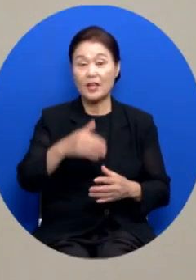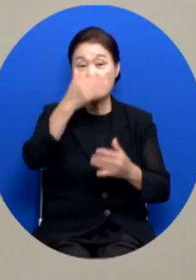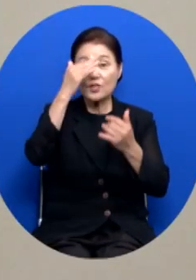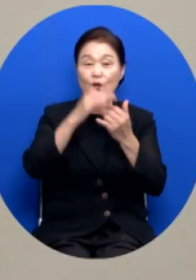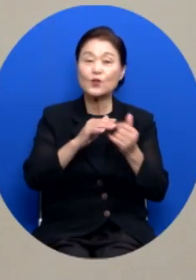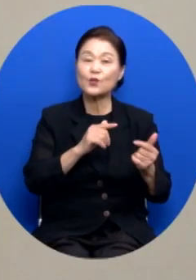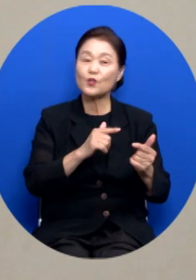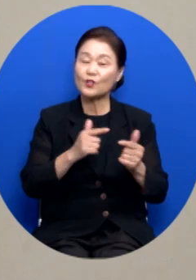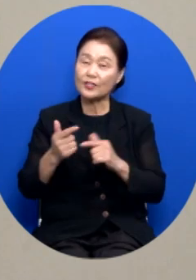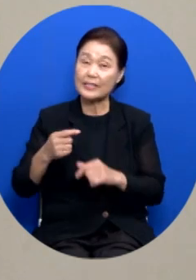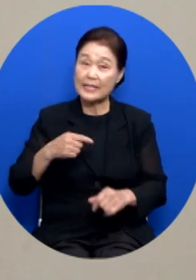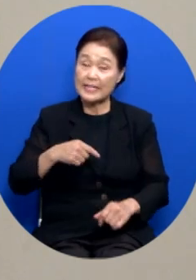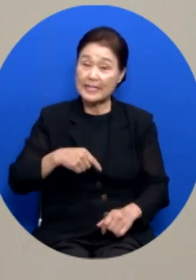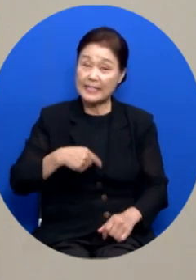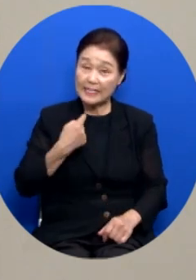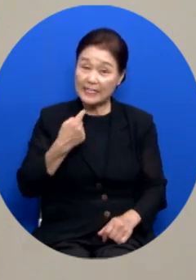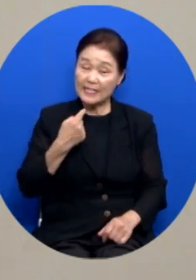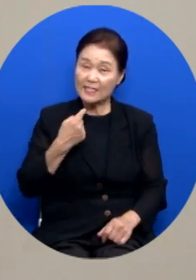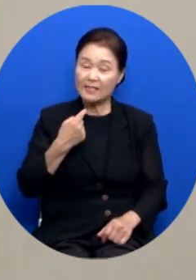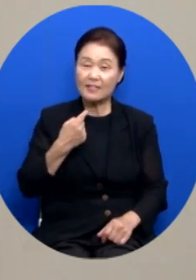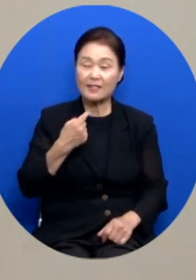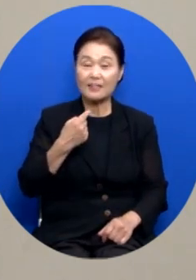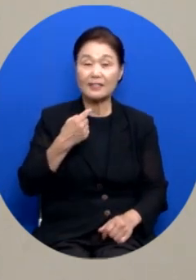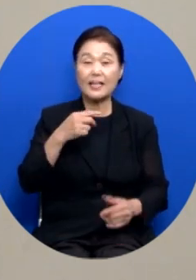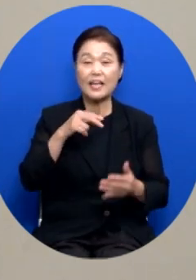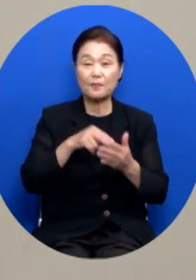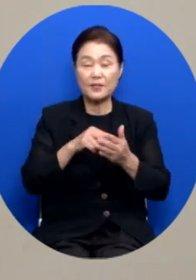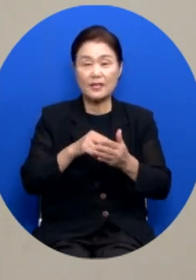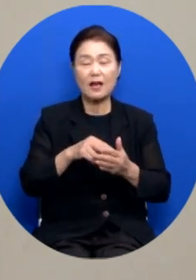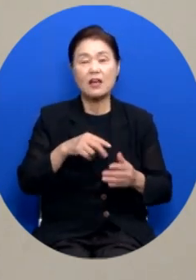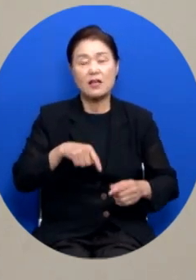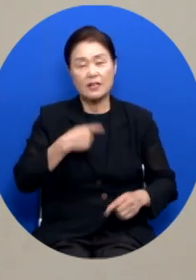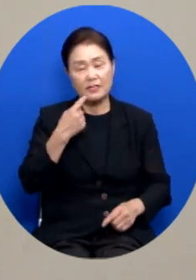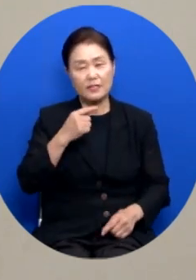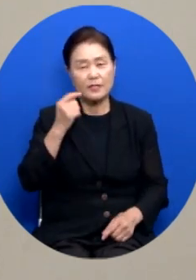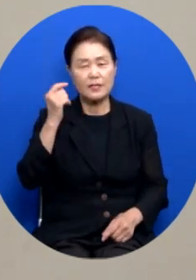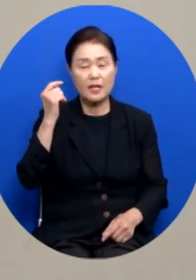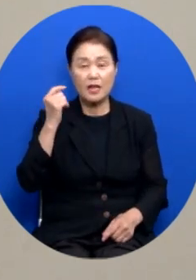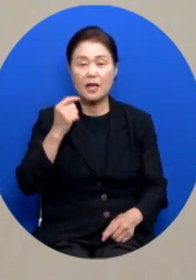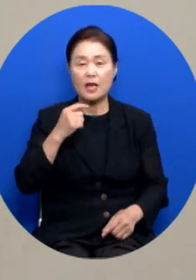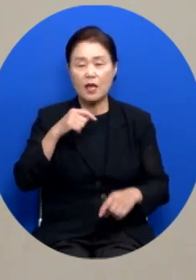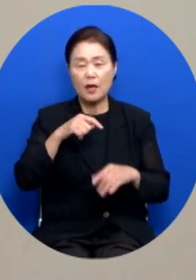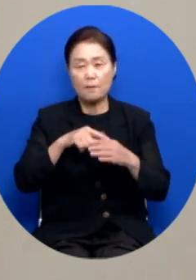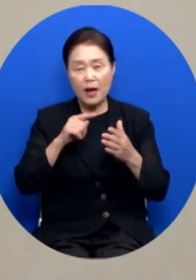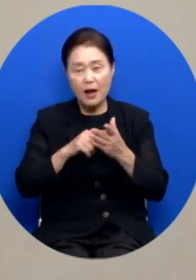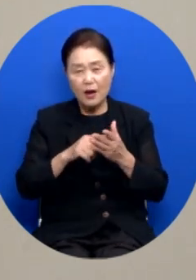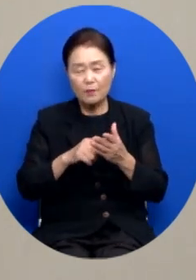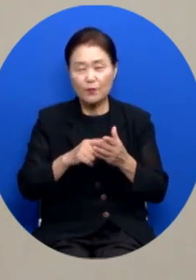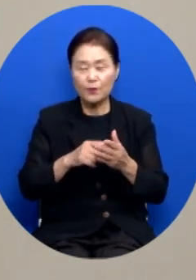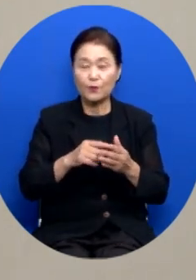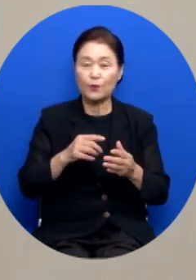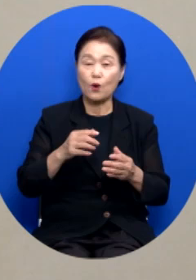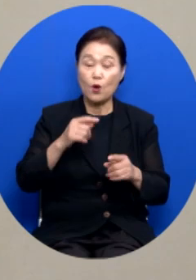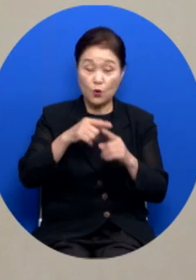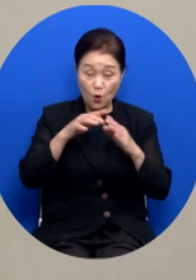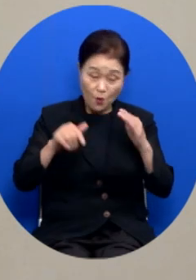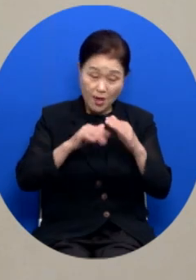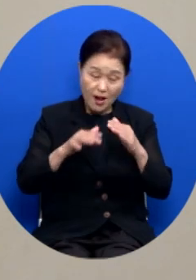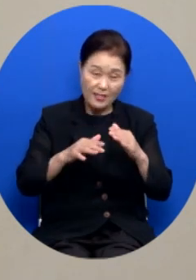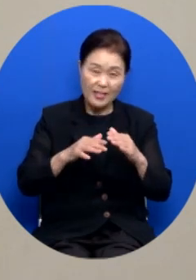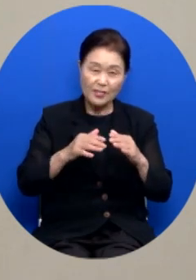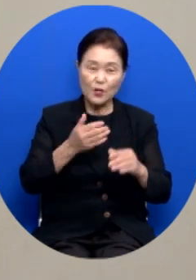청소년들이 자신들의 색깔과 자신들의 목소리로 교회 안에서 마음껏 꿈을 펼쳐나갈